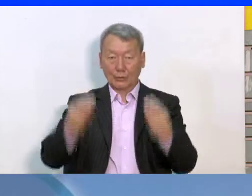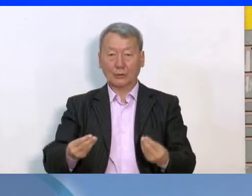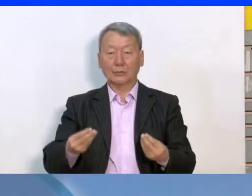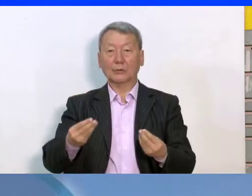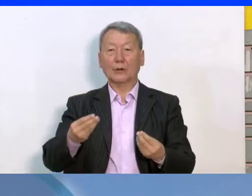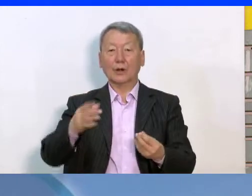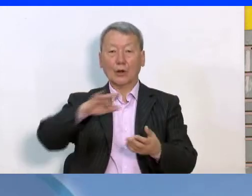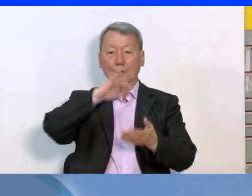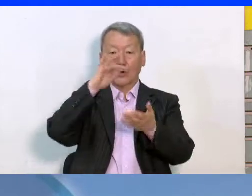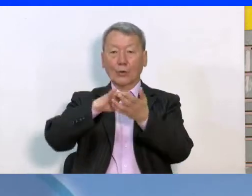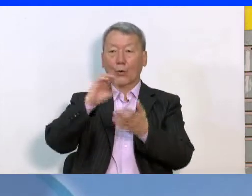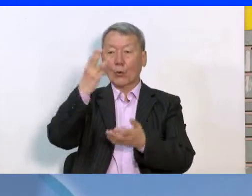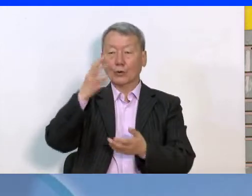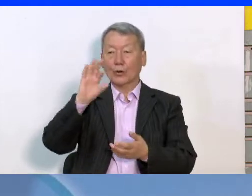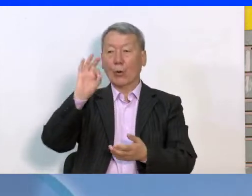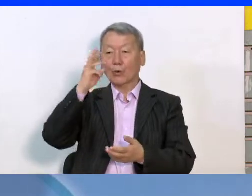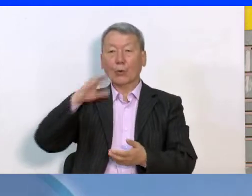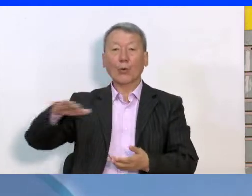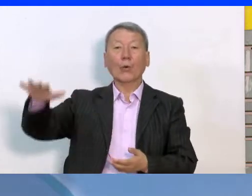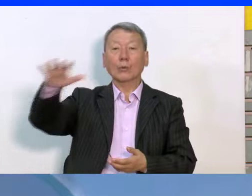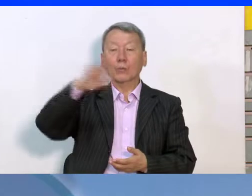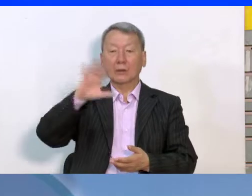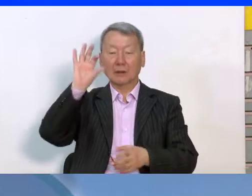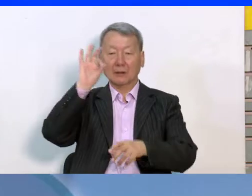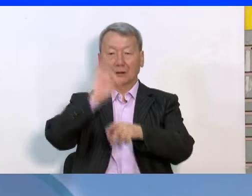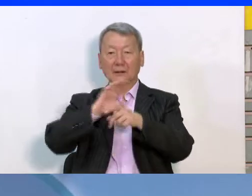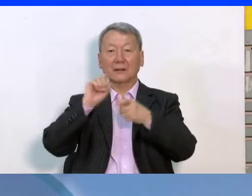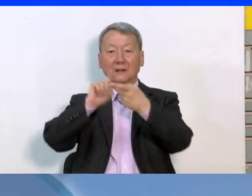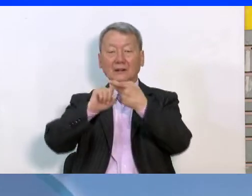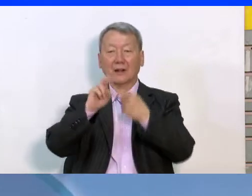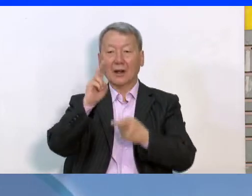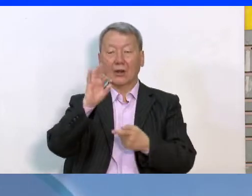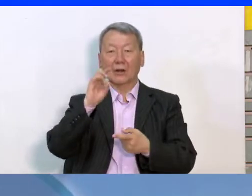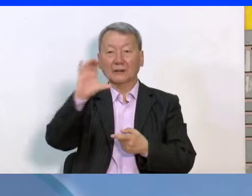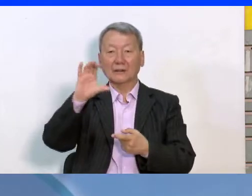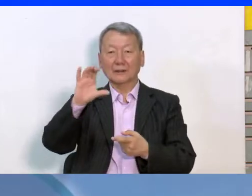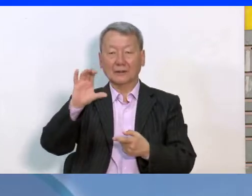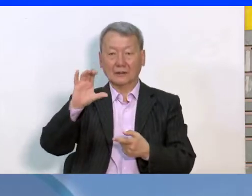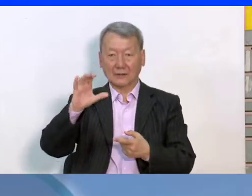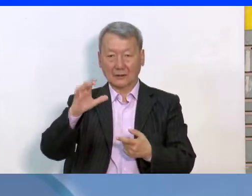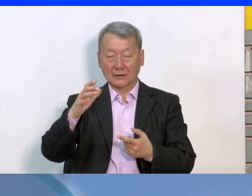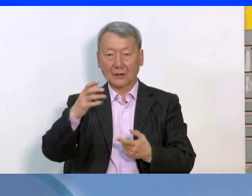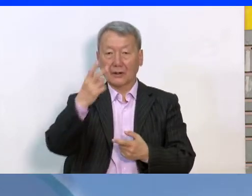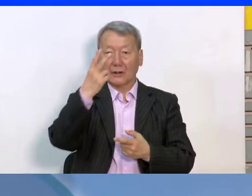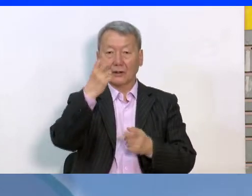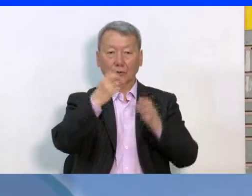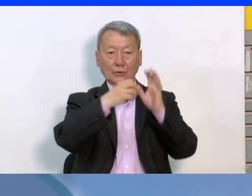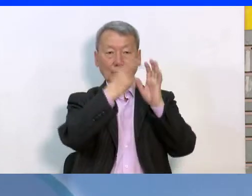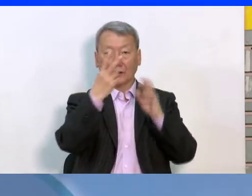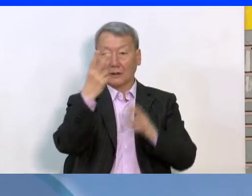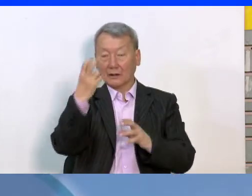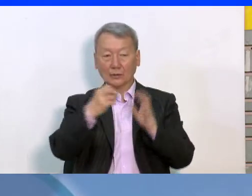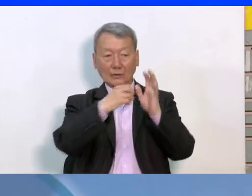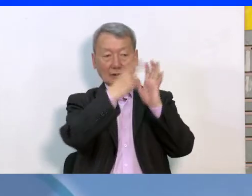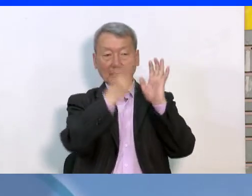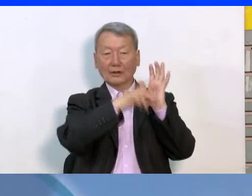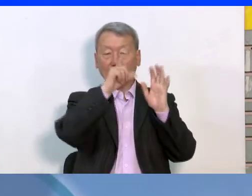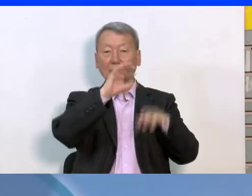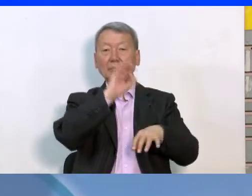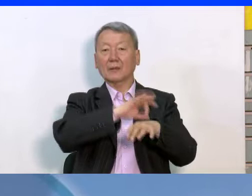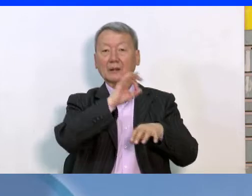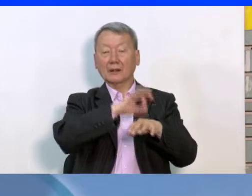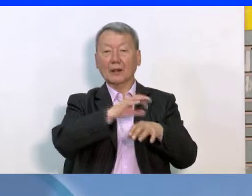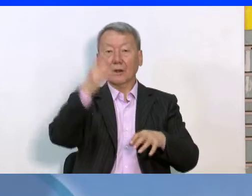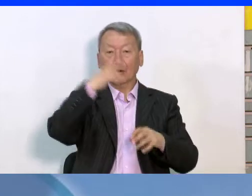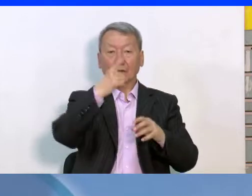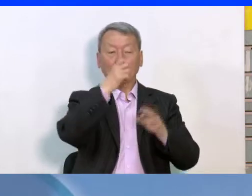Ош облусунда жалпы ушул коронавирус COVID-19 оорусуна чалдыккандардын саны 217 адам болду башынан бери.